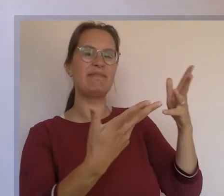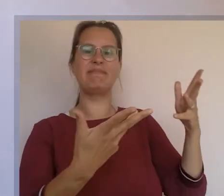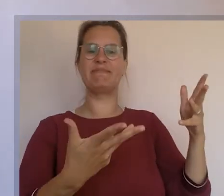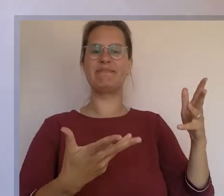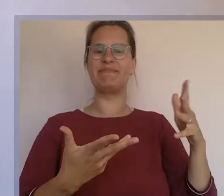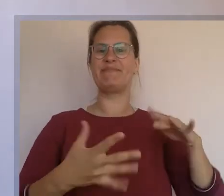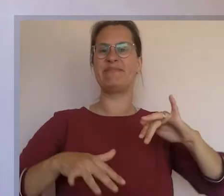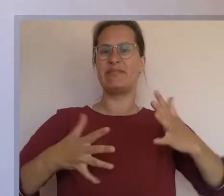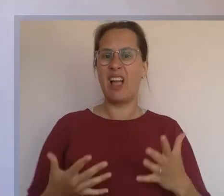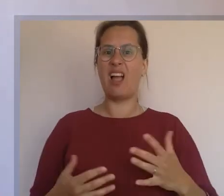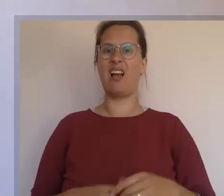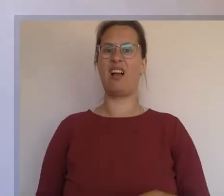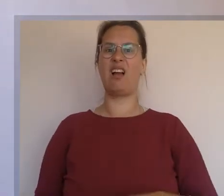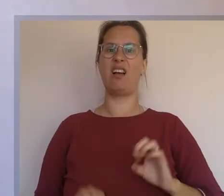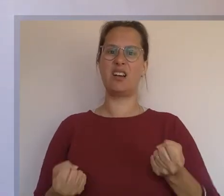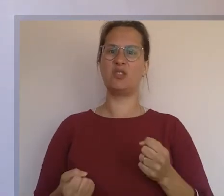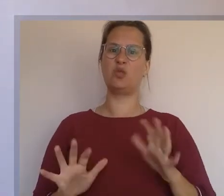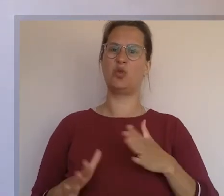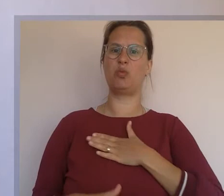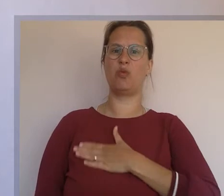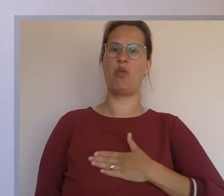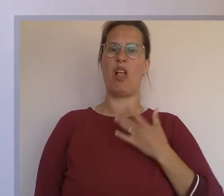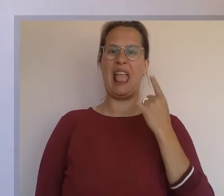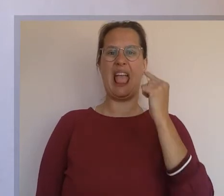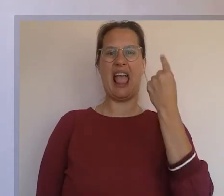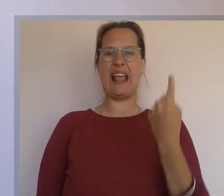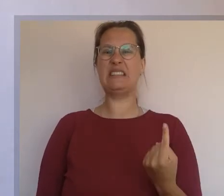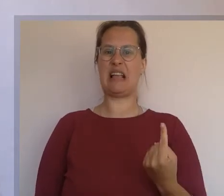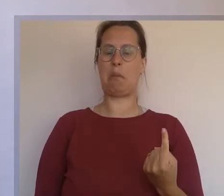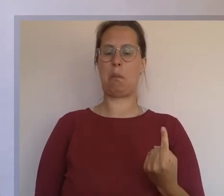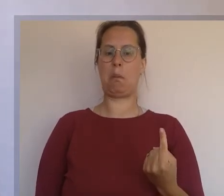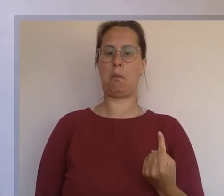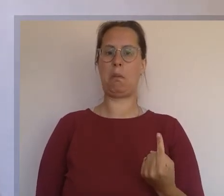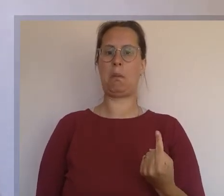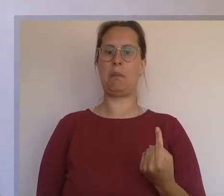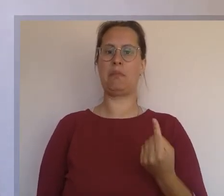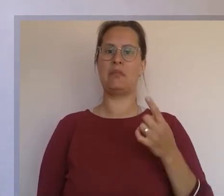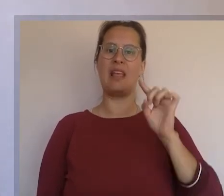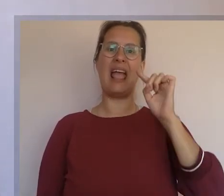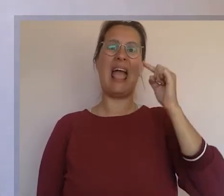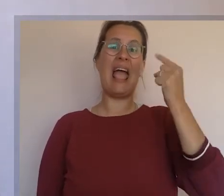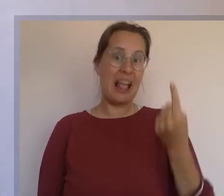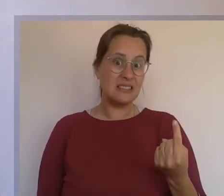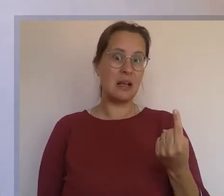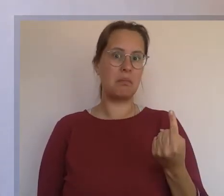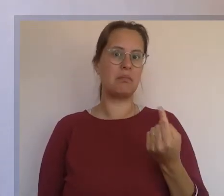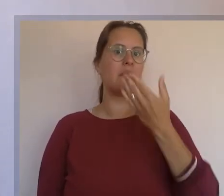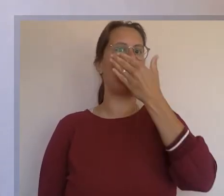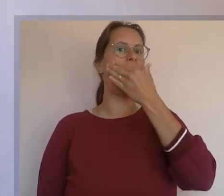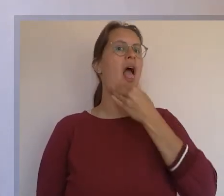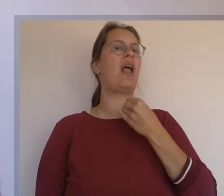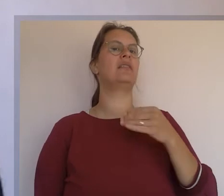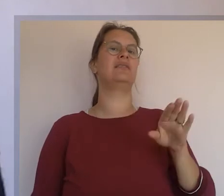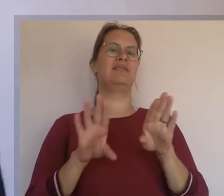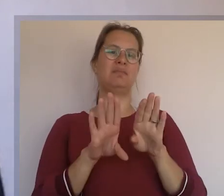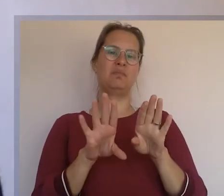Tja, dan kun je misschien soms best ook wel een beetje eenzaam voelen. En eenzaam, dat lijkt op verdrietig.